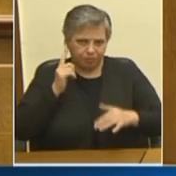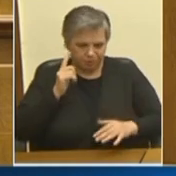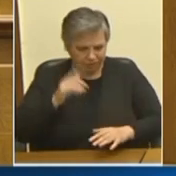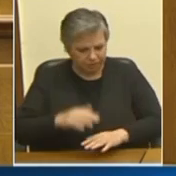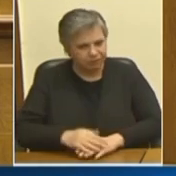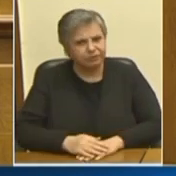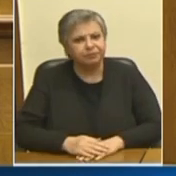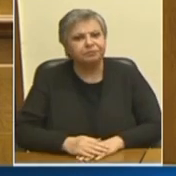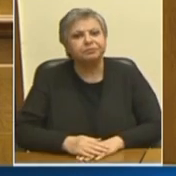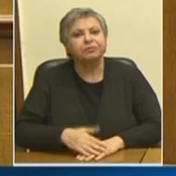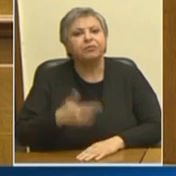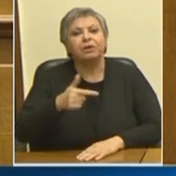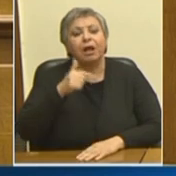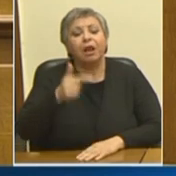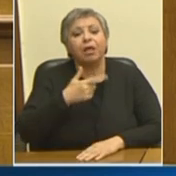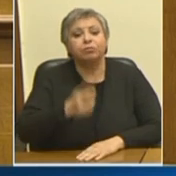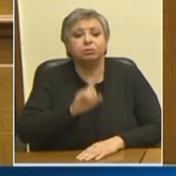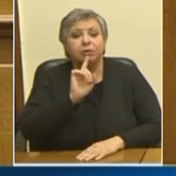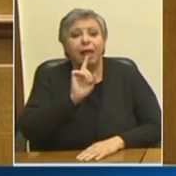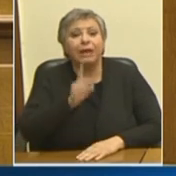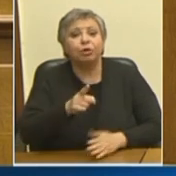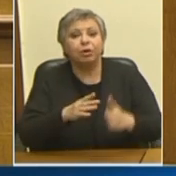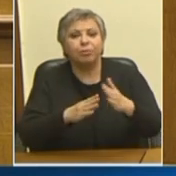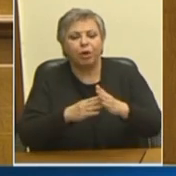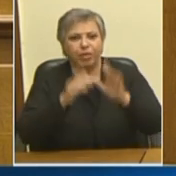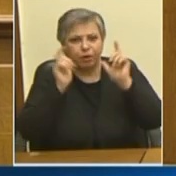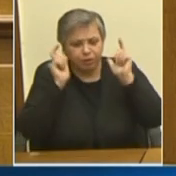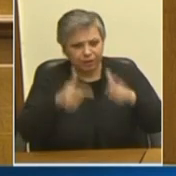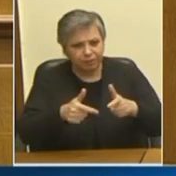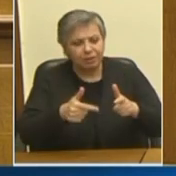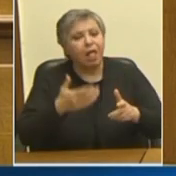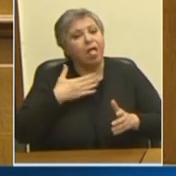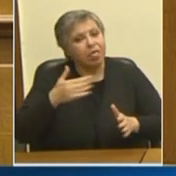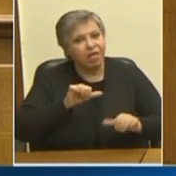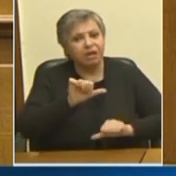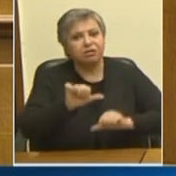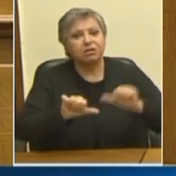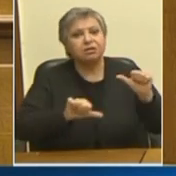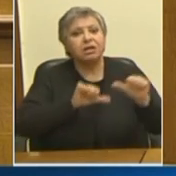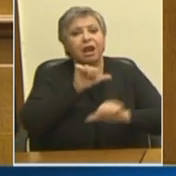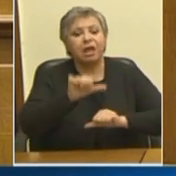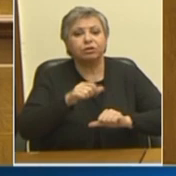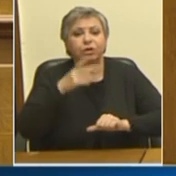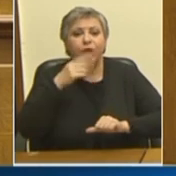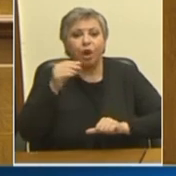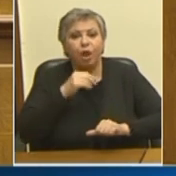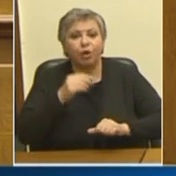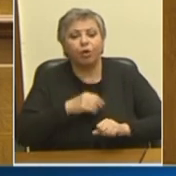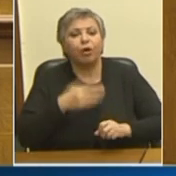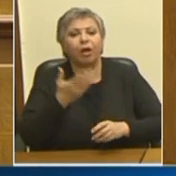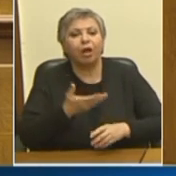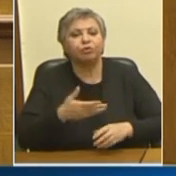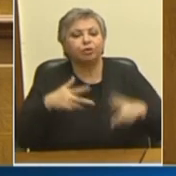την εκλογή Προέδρου Δημοκρατίας να την αλλάξετε. Να αλλάξετε την εκλογή για να μην γίνονται εκλογές. Είστε όμως